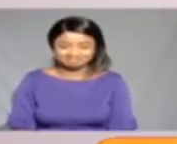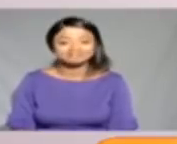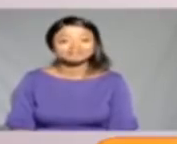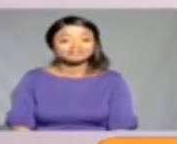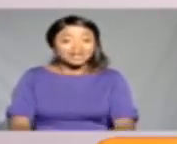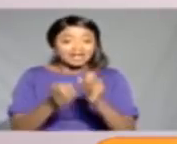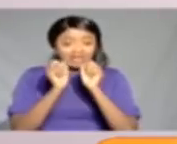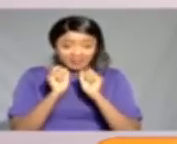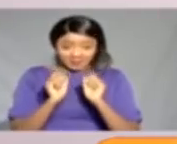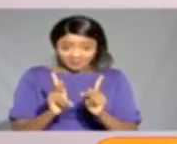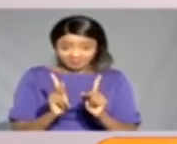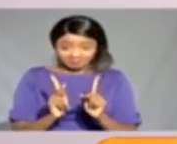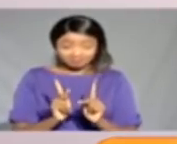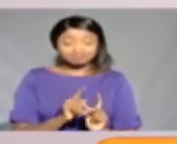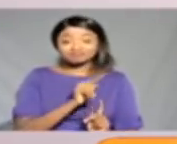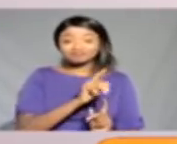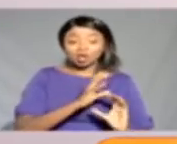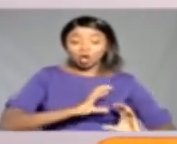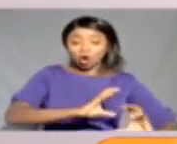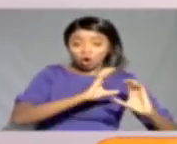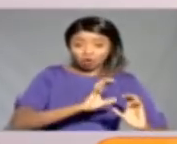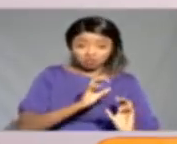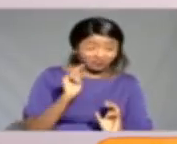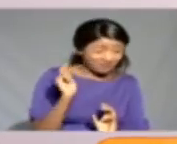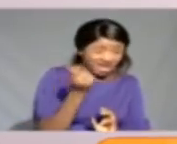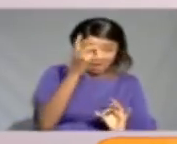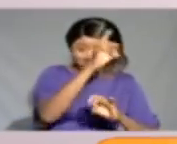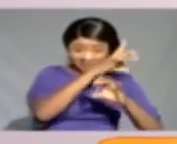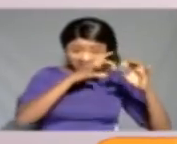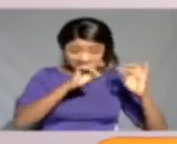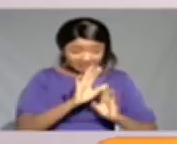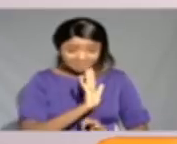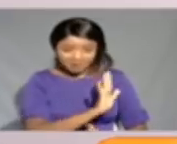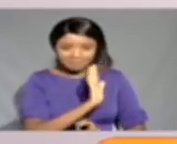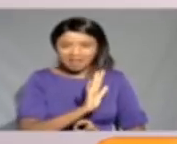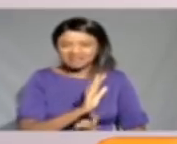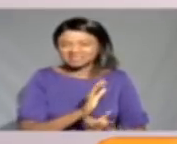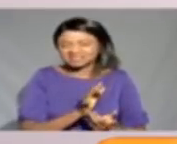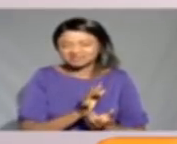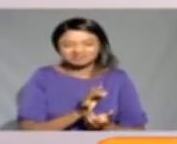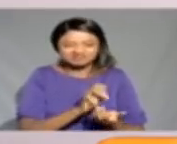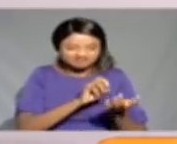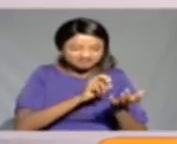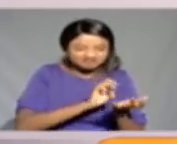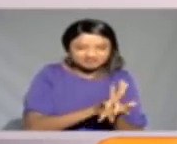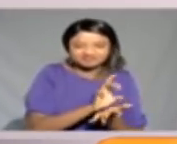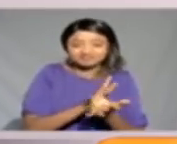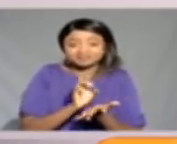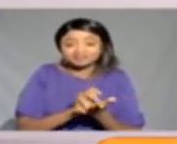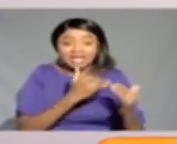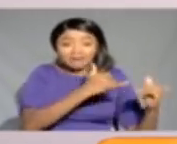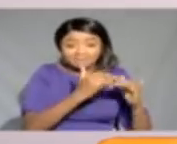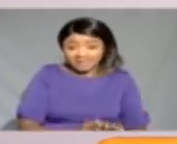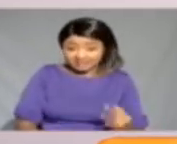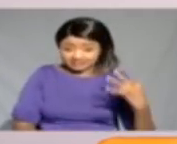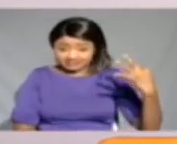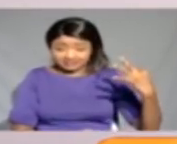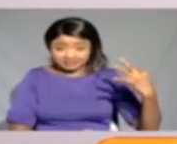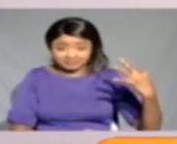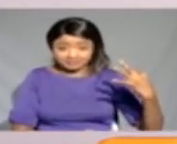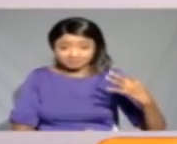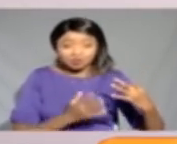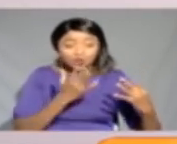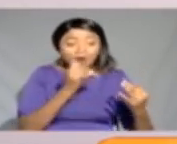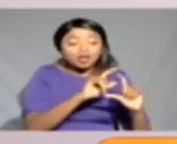Hai, kwingine ni kwamba kocha wa timu ya taifa Harambee Stars Sebastian Minye amewatema wachezaji watatu katika kikosi